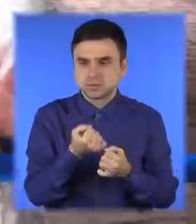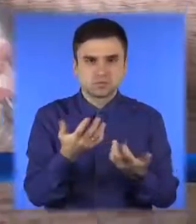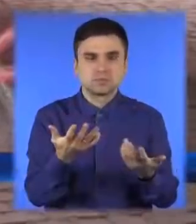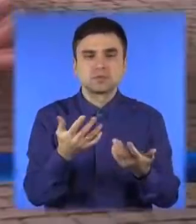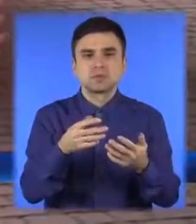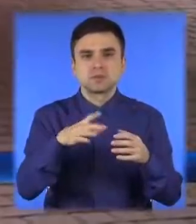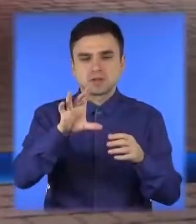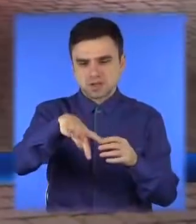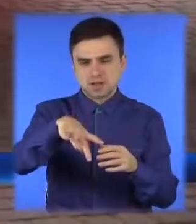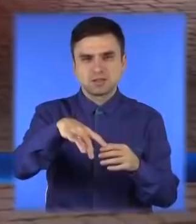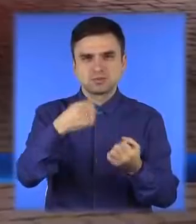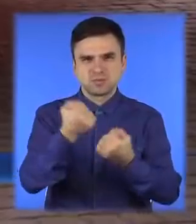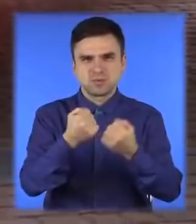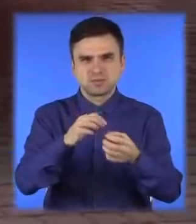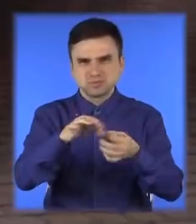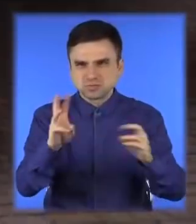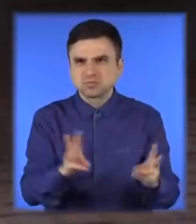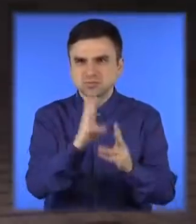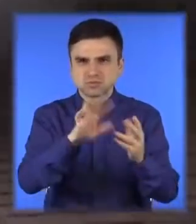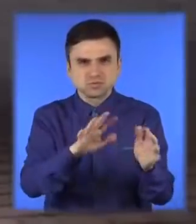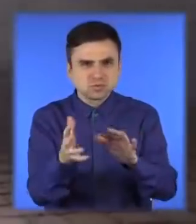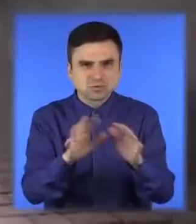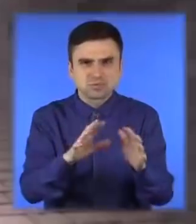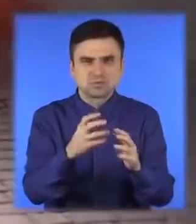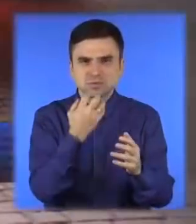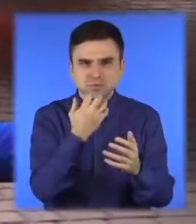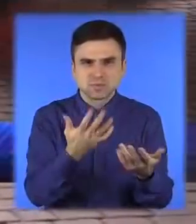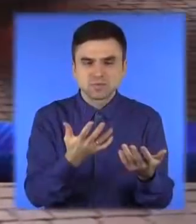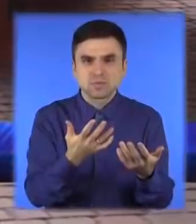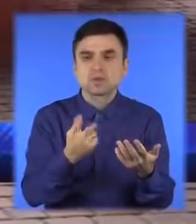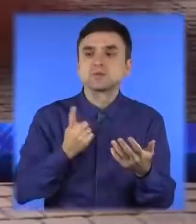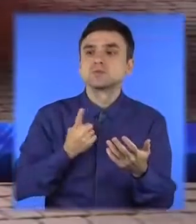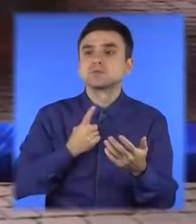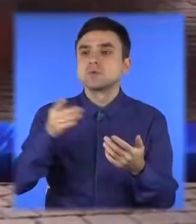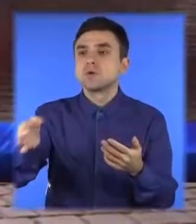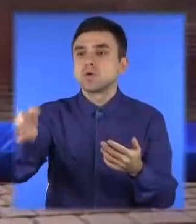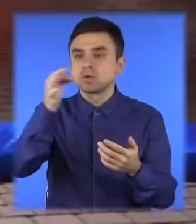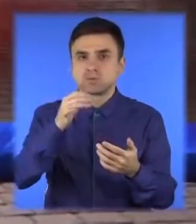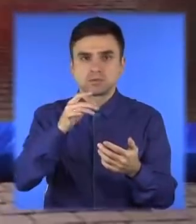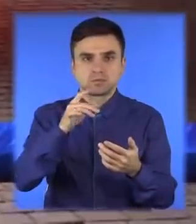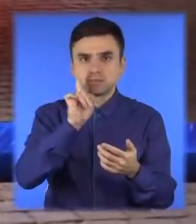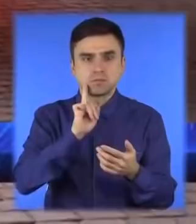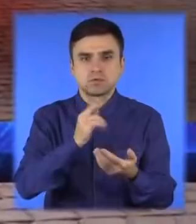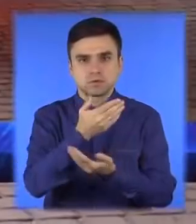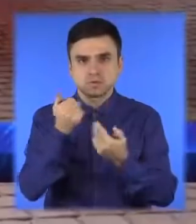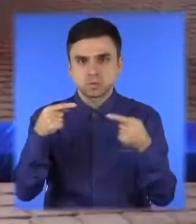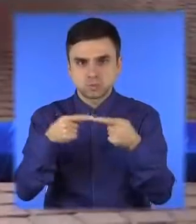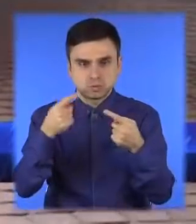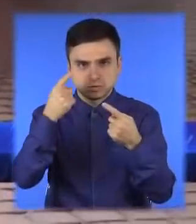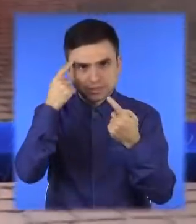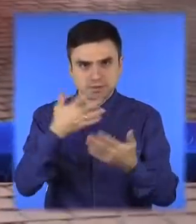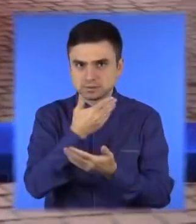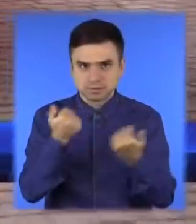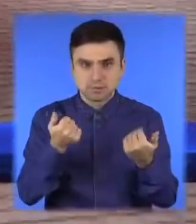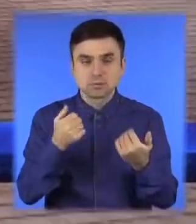продовжують розгоратися, але до людей поки що ніхто не вийшов і не дав чіткої відповіді. Наразі мені відомо, що